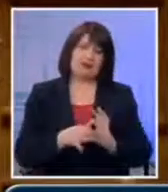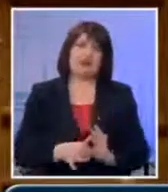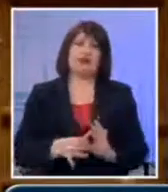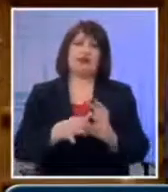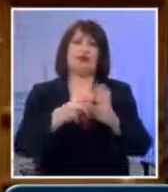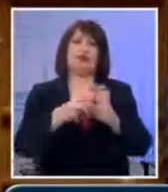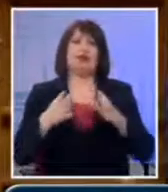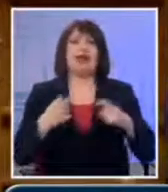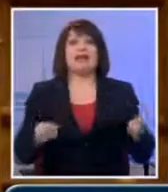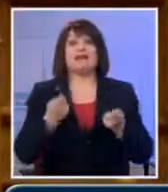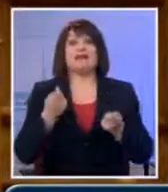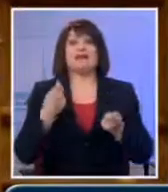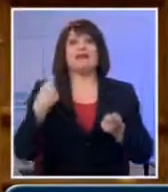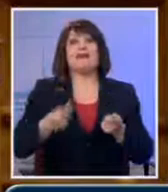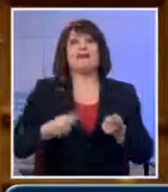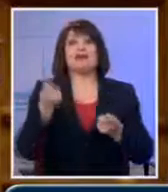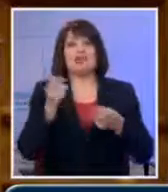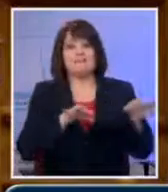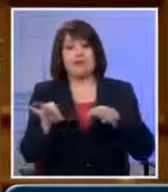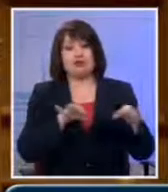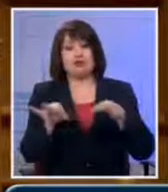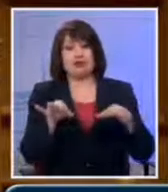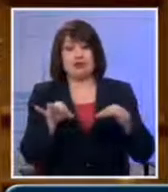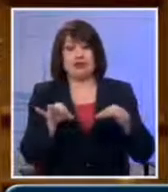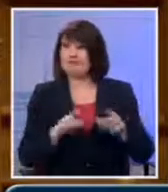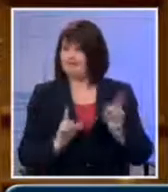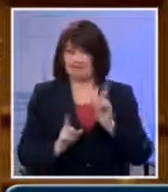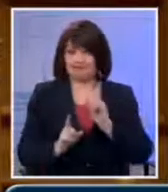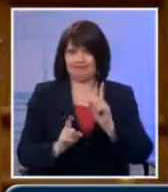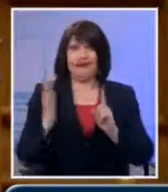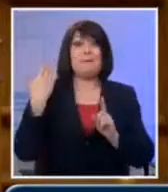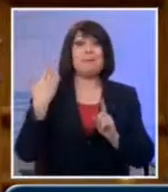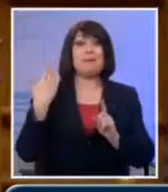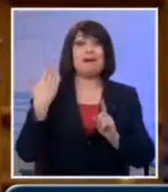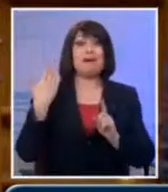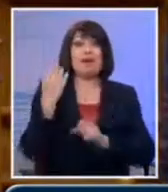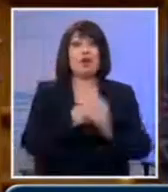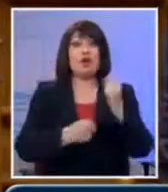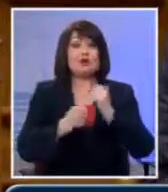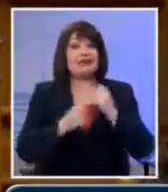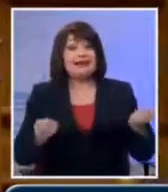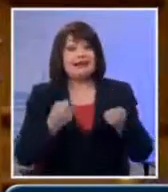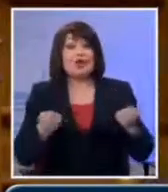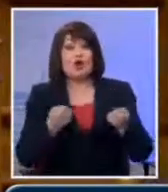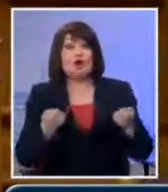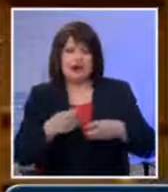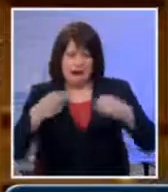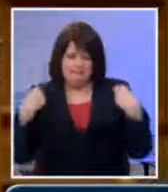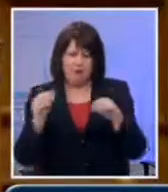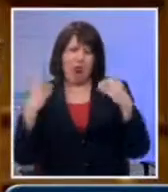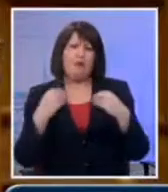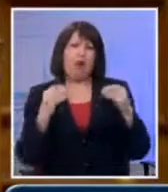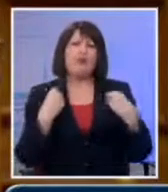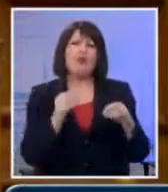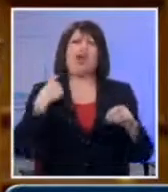την αξιοποίηση της δημόσιας περιουσίας. Δεν ήταν αξιοποίηση αυτό που γινόταν στη χώρα τα τελευταία χρόνια. Αλλά ξεπούλημα